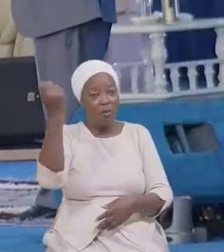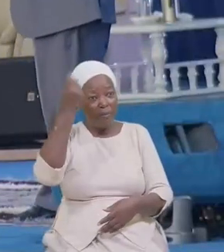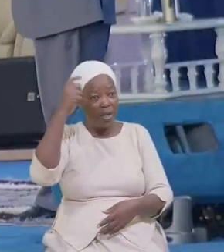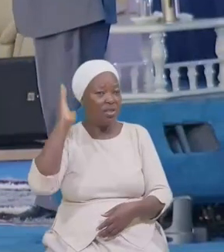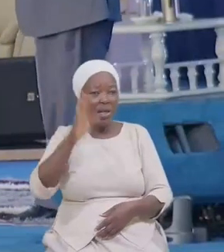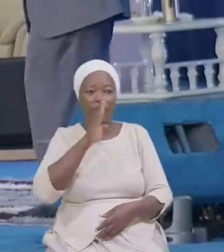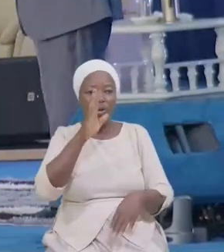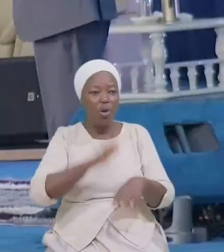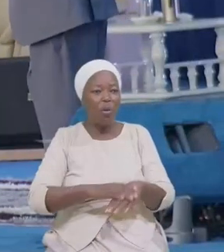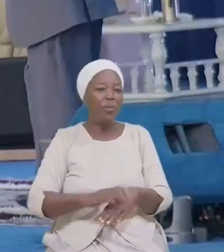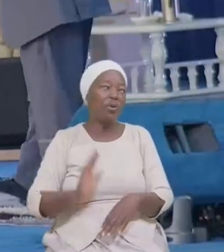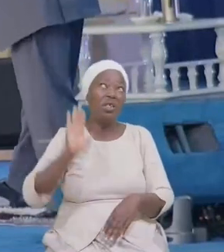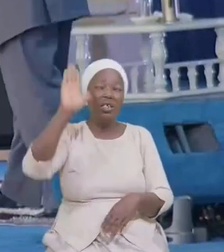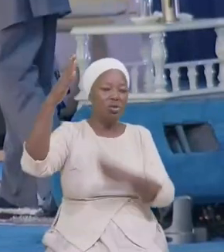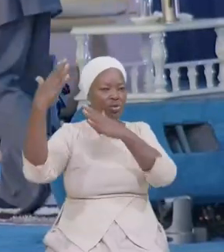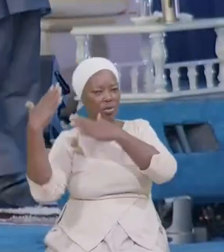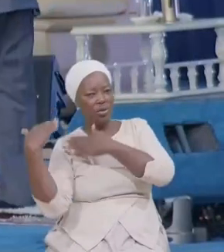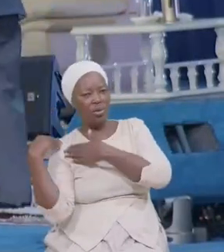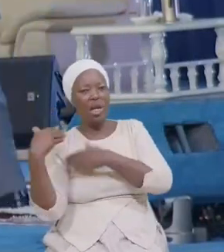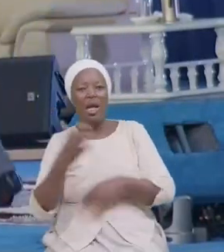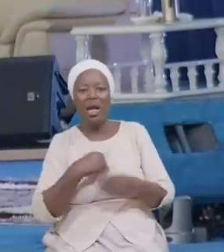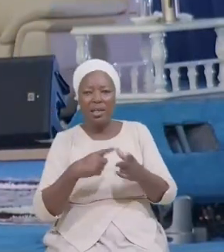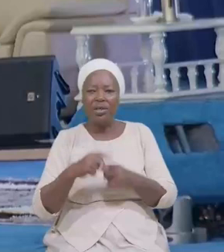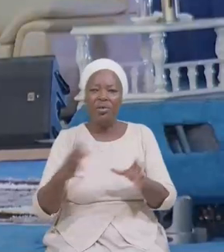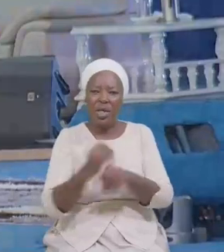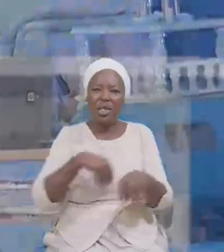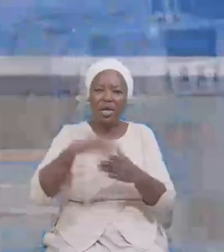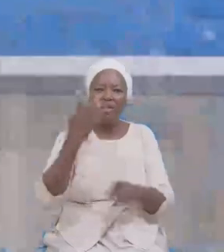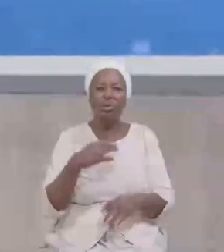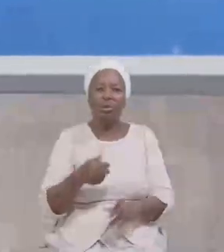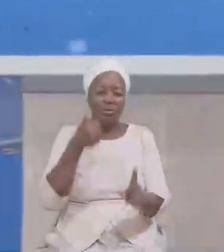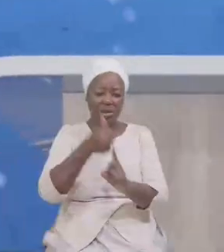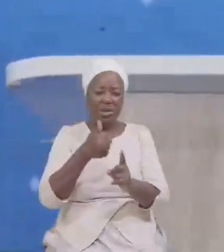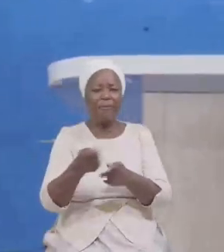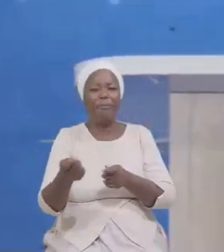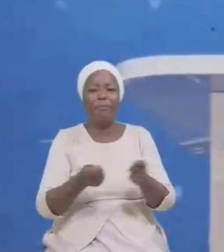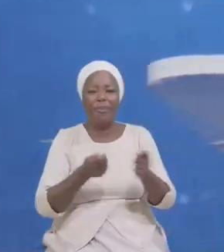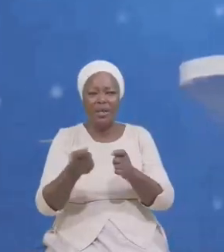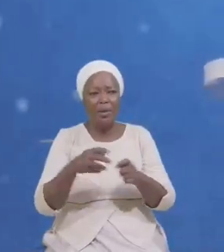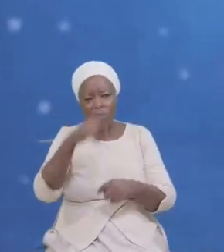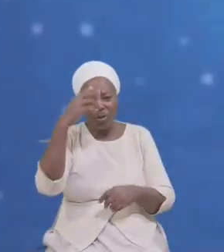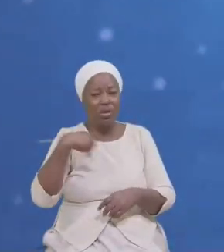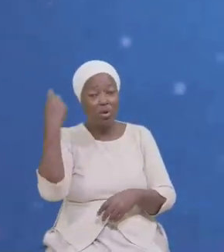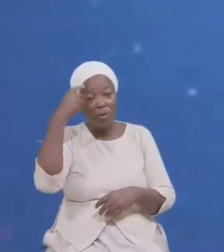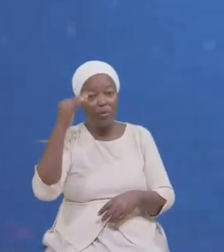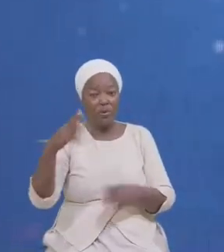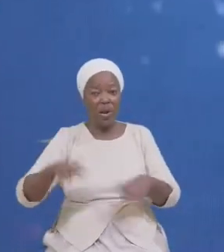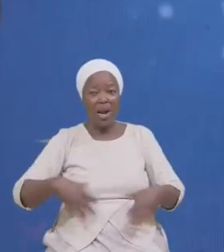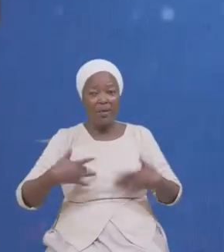reposera sur son épaule. Alors, tu dois sortir de la gestion de soi parce que la domination,